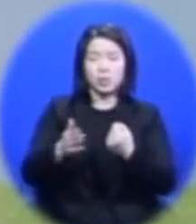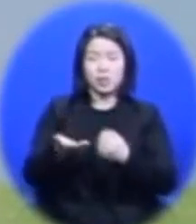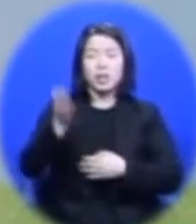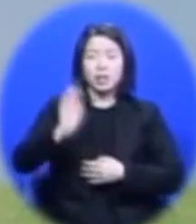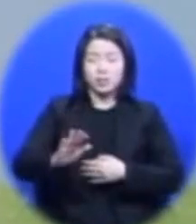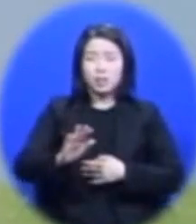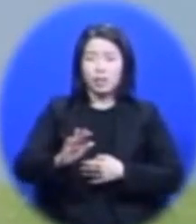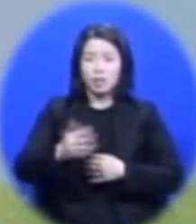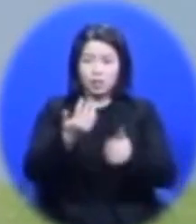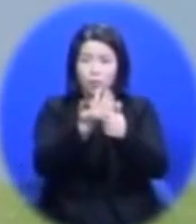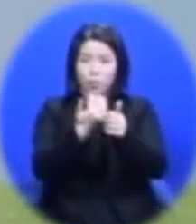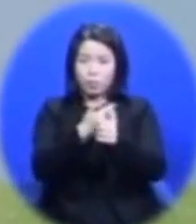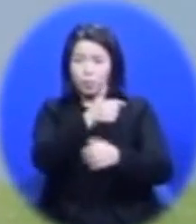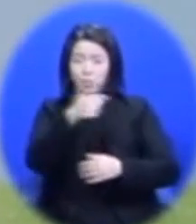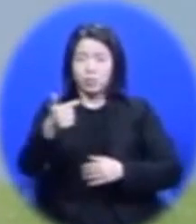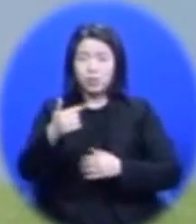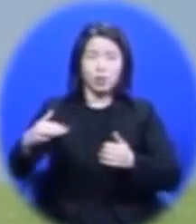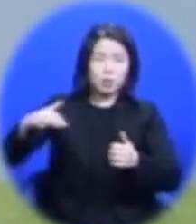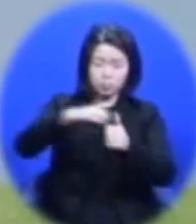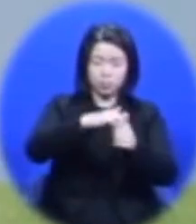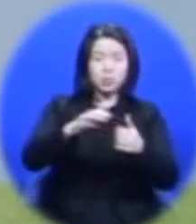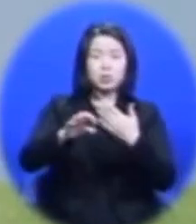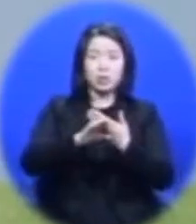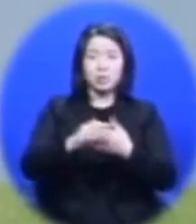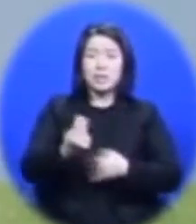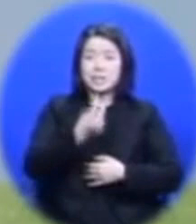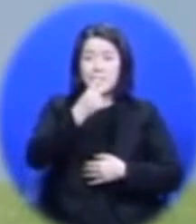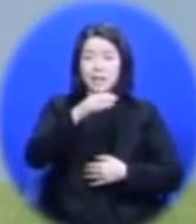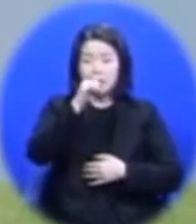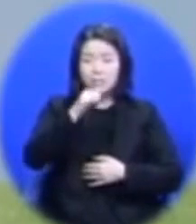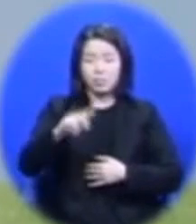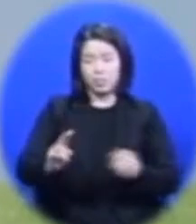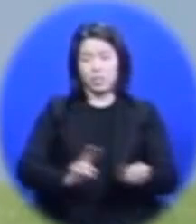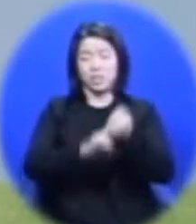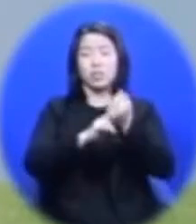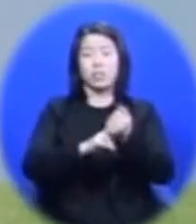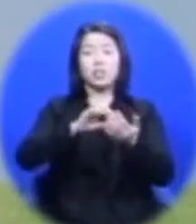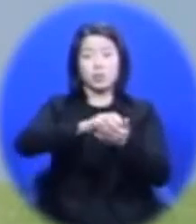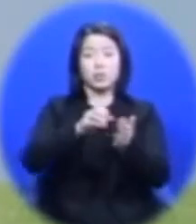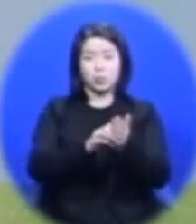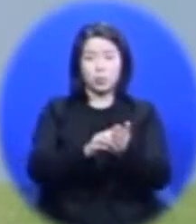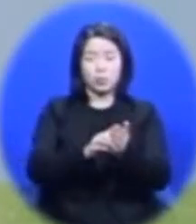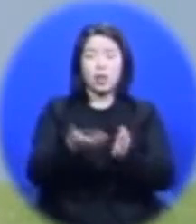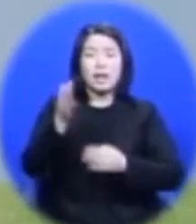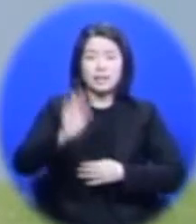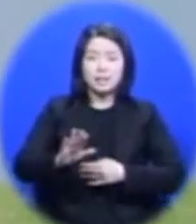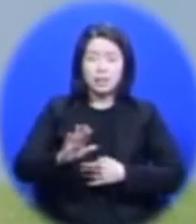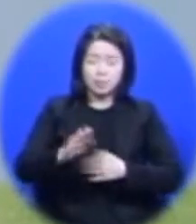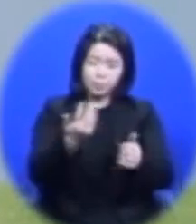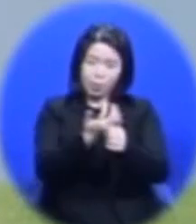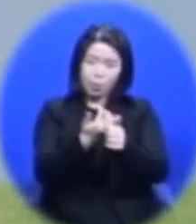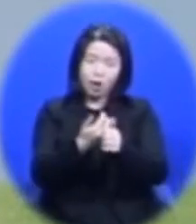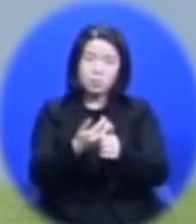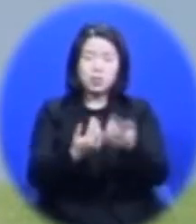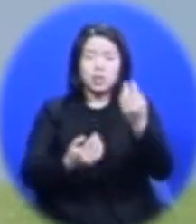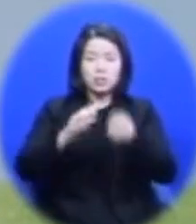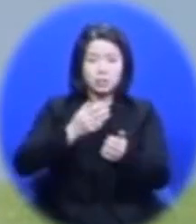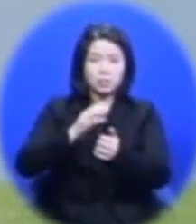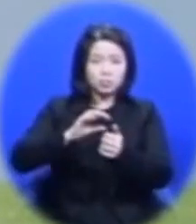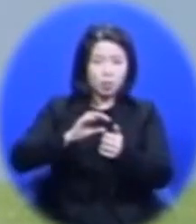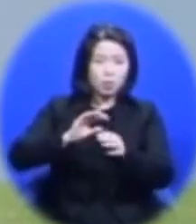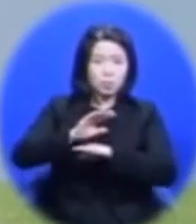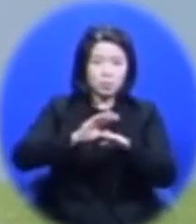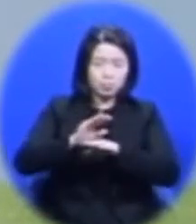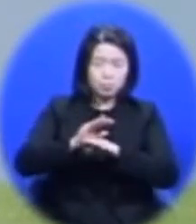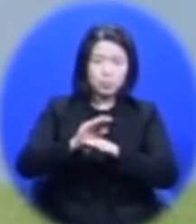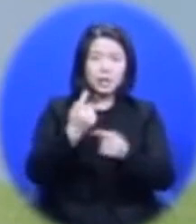트럭이 부딪혔다면 정말 살아있는 게 기적일 정도죠. 그런데 화물 트럭보다도 말할 수 없이